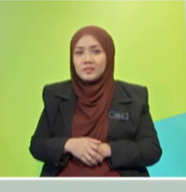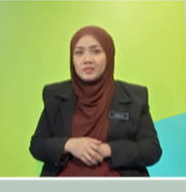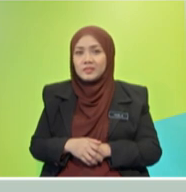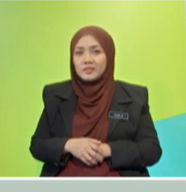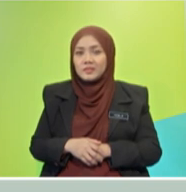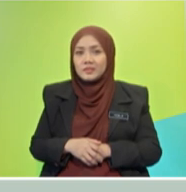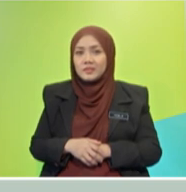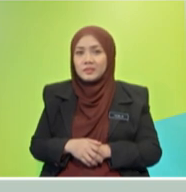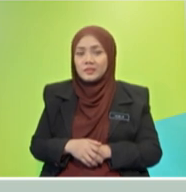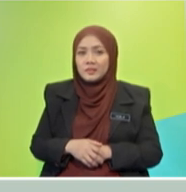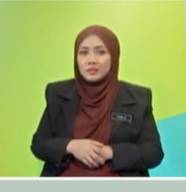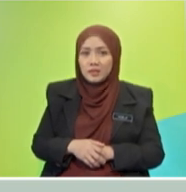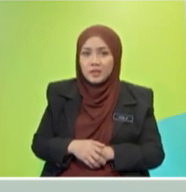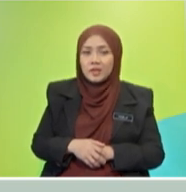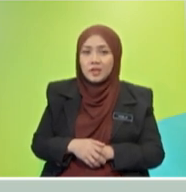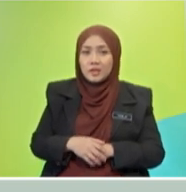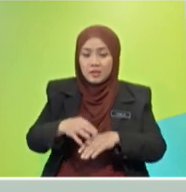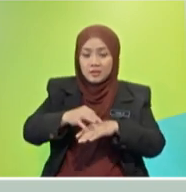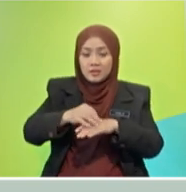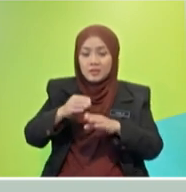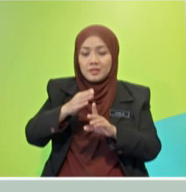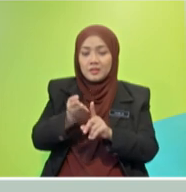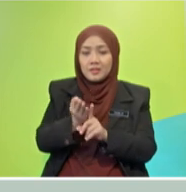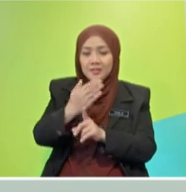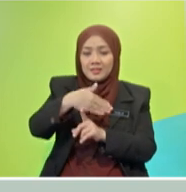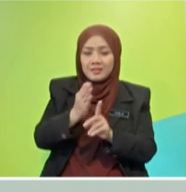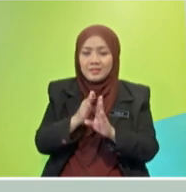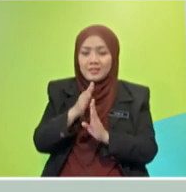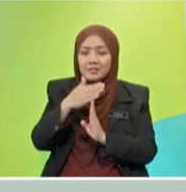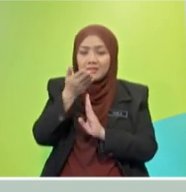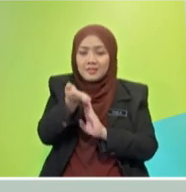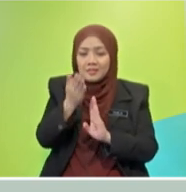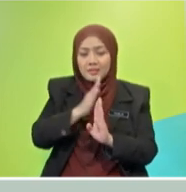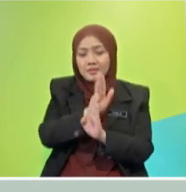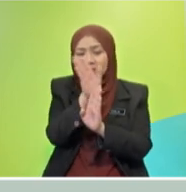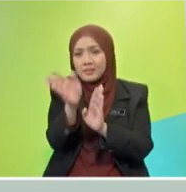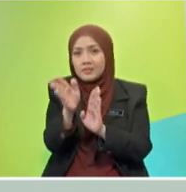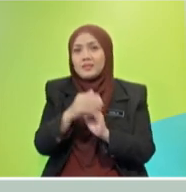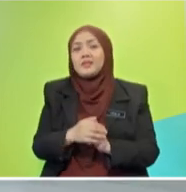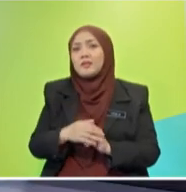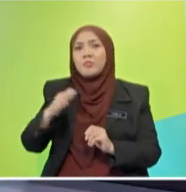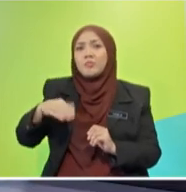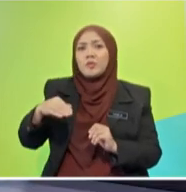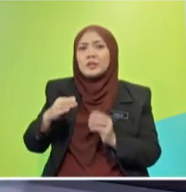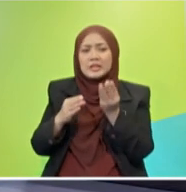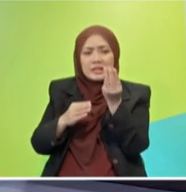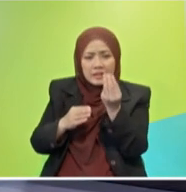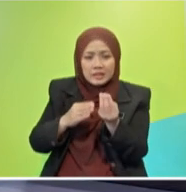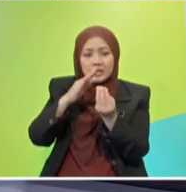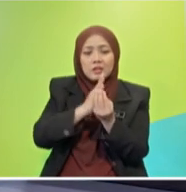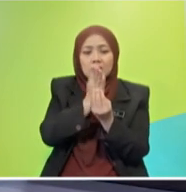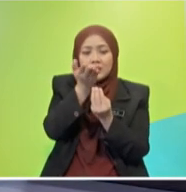belum buka lagi ya Ada contoh ya Tengok dia belum belum buka lagi kecil